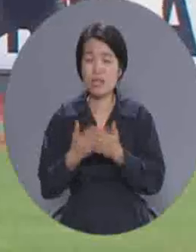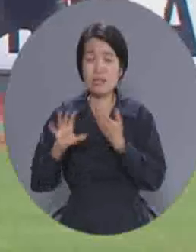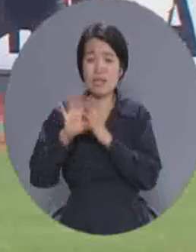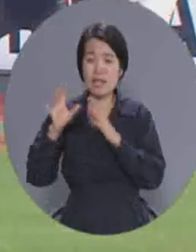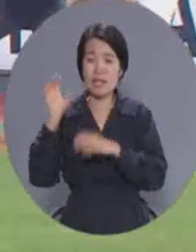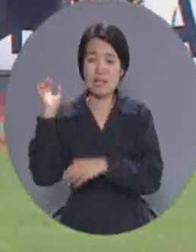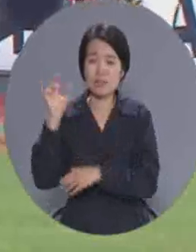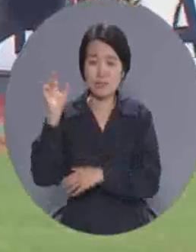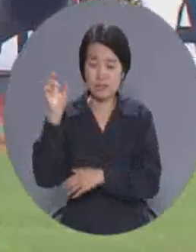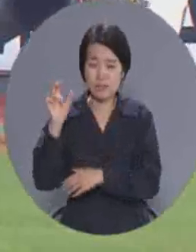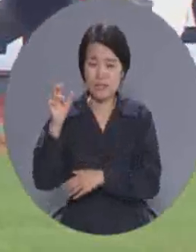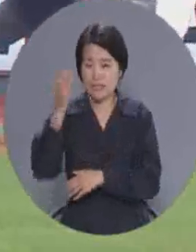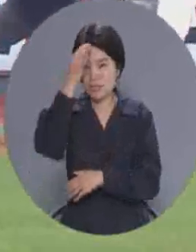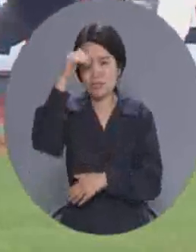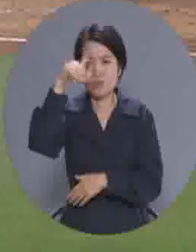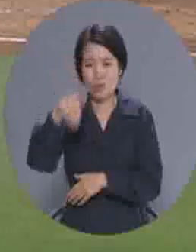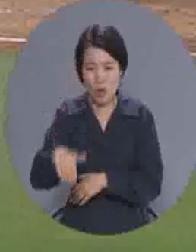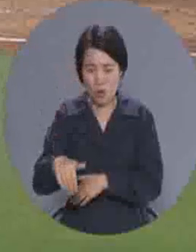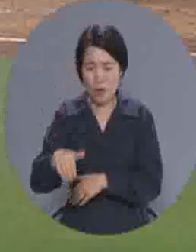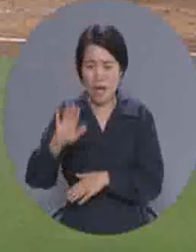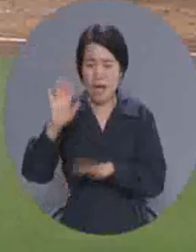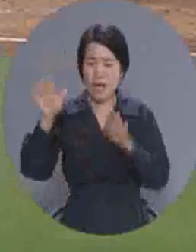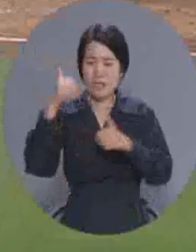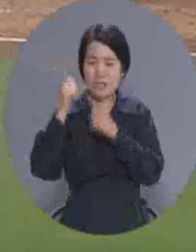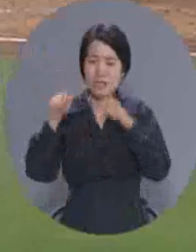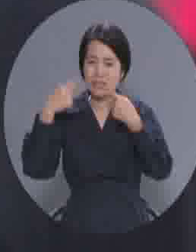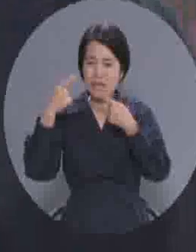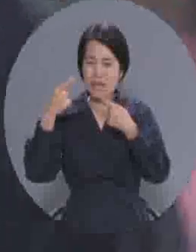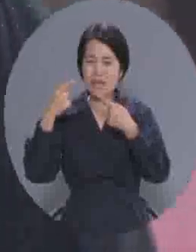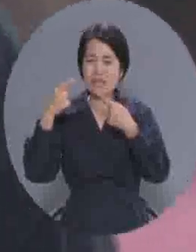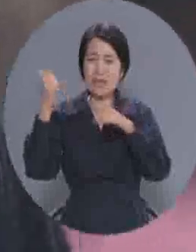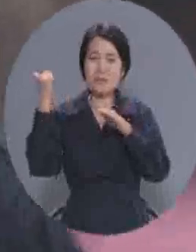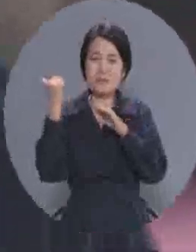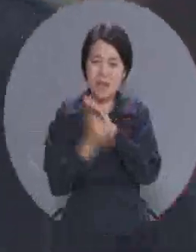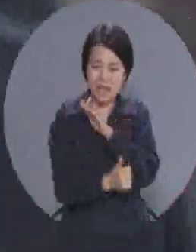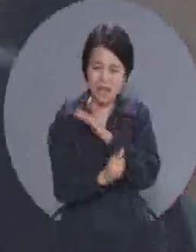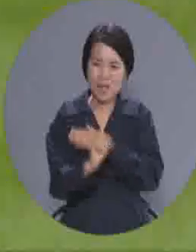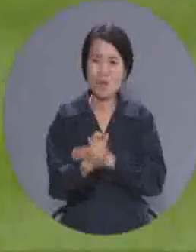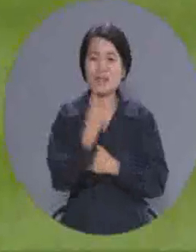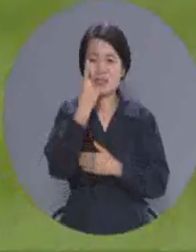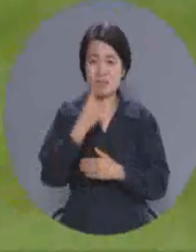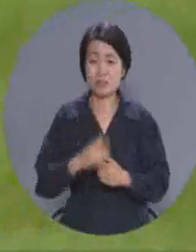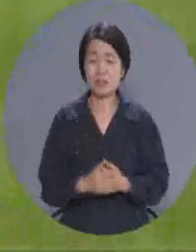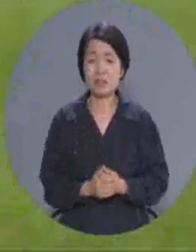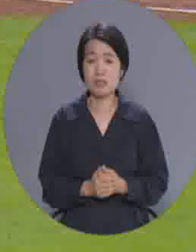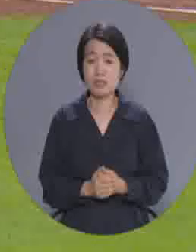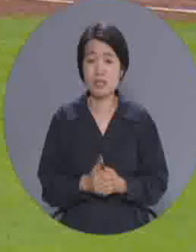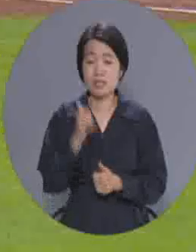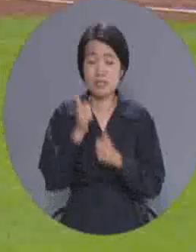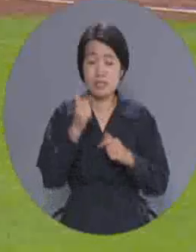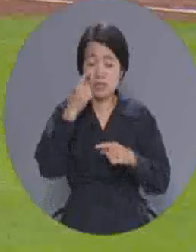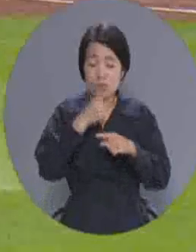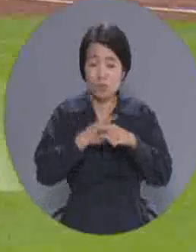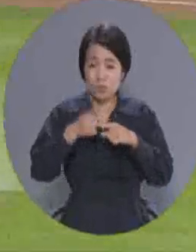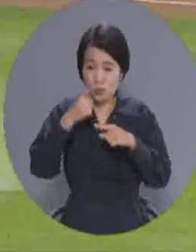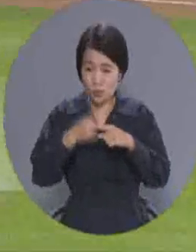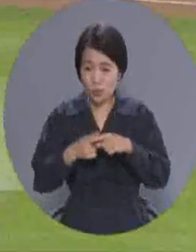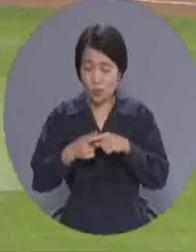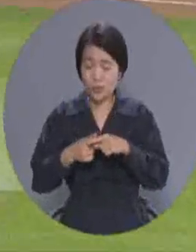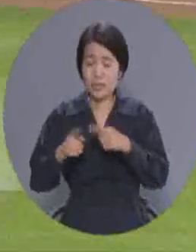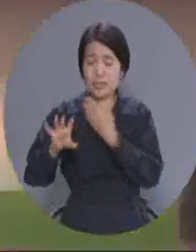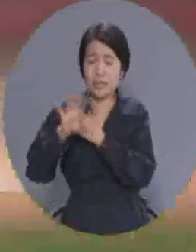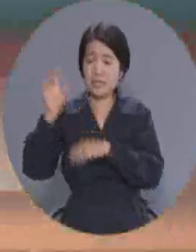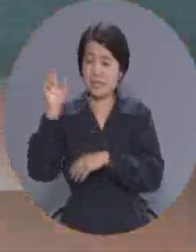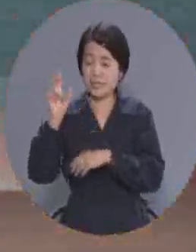외국인 선발 투수의 부진도 가을 야구 탈락에 도화선이 됐다는 분석입니다. 시즌 중반 두 외인 선발